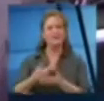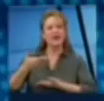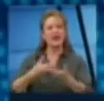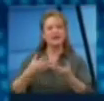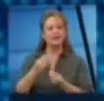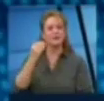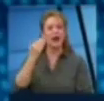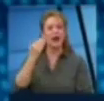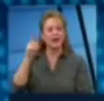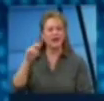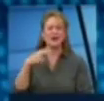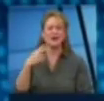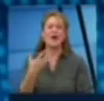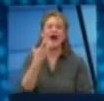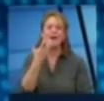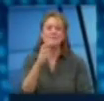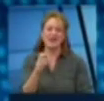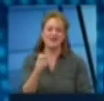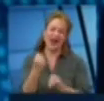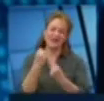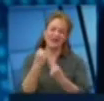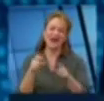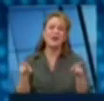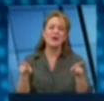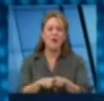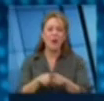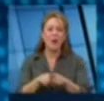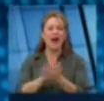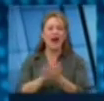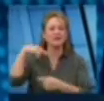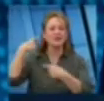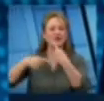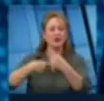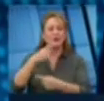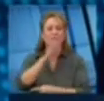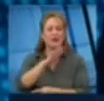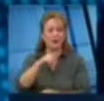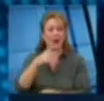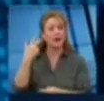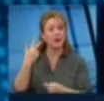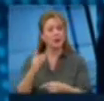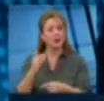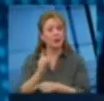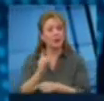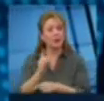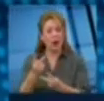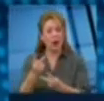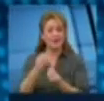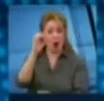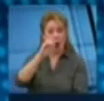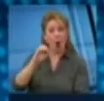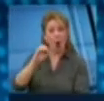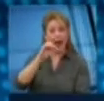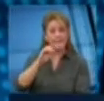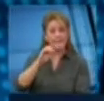חמים וחזקים, כמו שהיו ב-15 שנות שלטון נתניהו, היו תקופות לא קלות עם אובמה, אבל אובמה... הוא